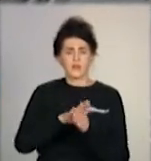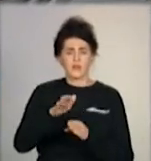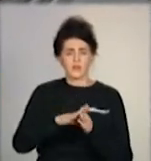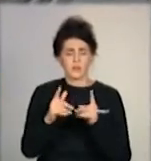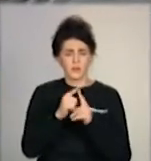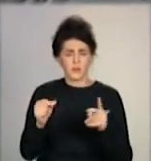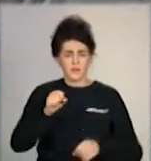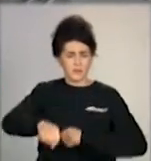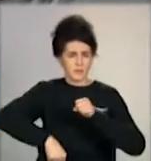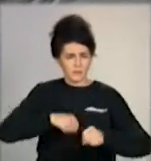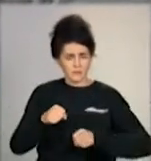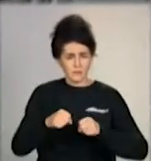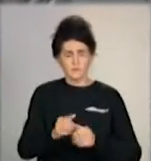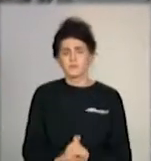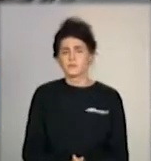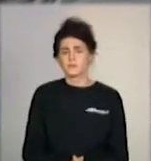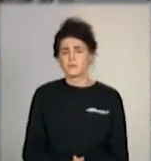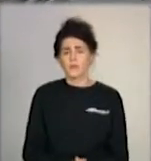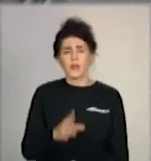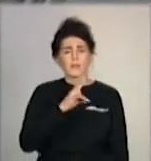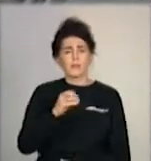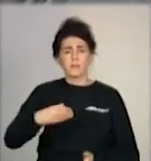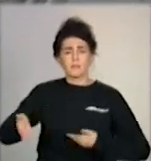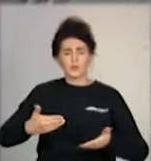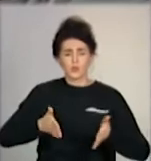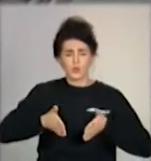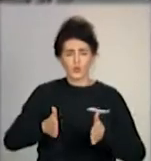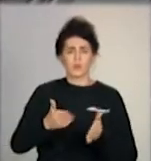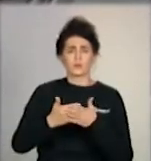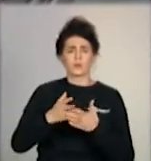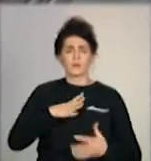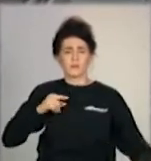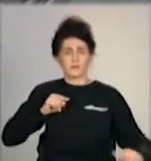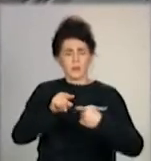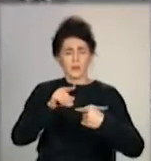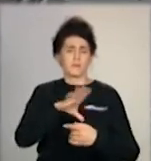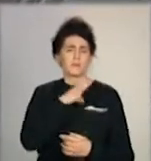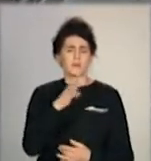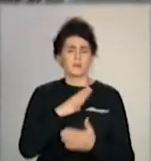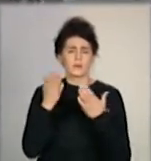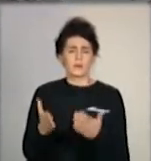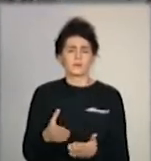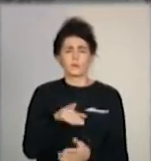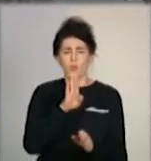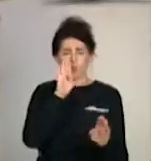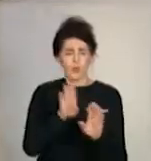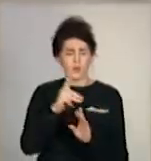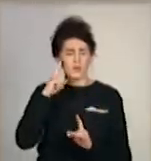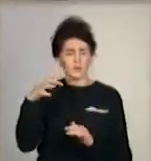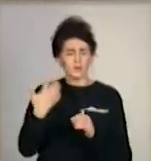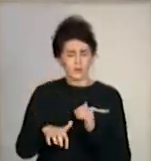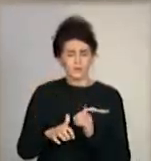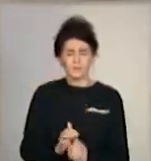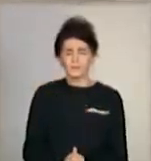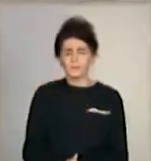велосипедисти. Вони їдуть, ні пішохідний переход, нічого. То на встречки їдуть, їм по барабану все.